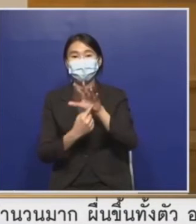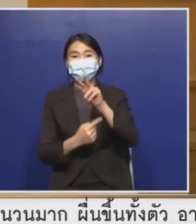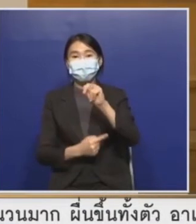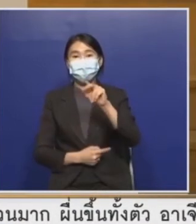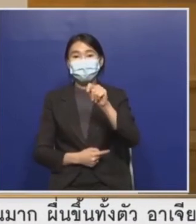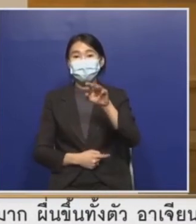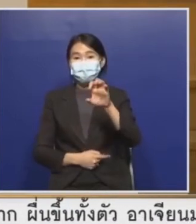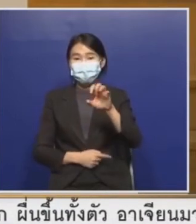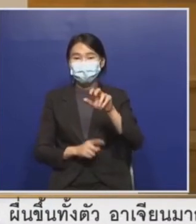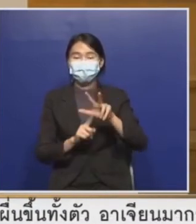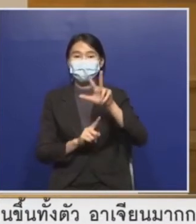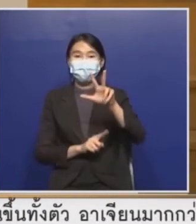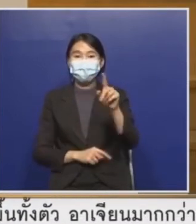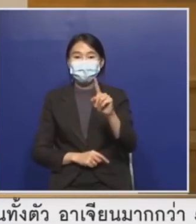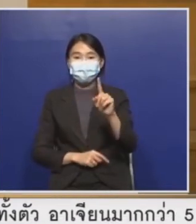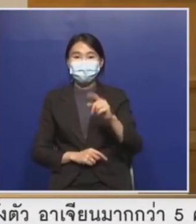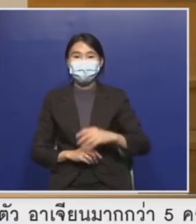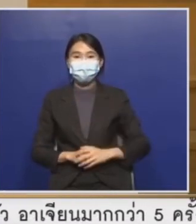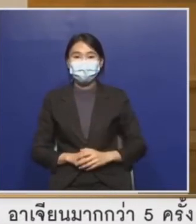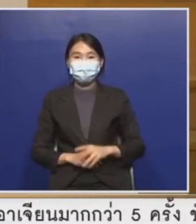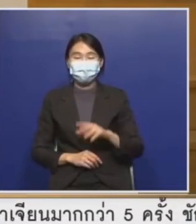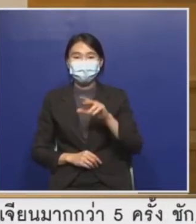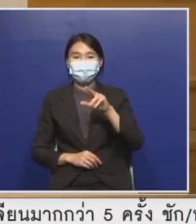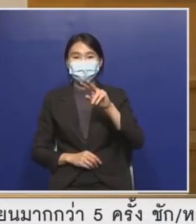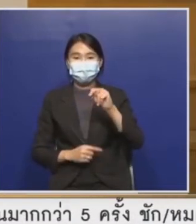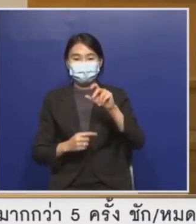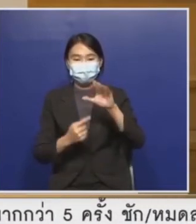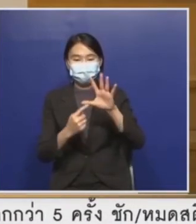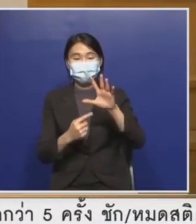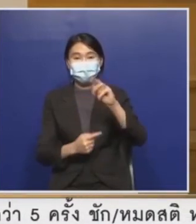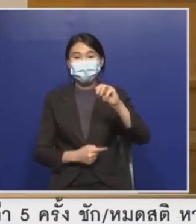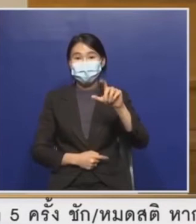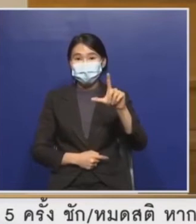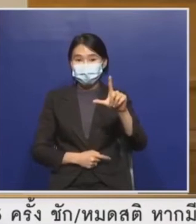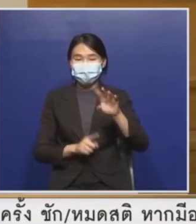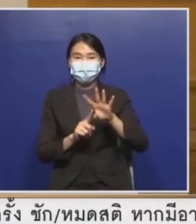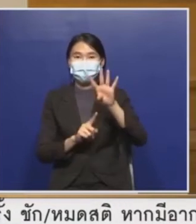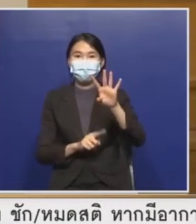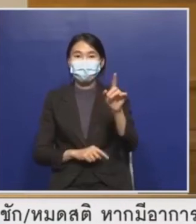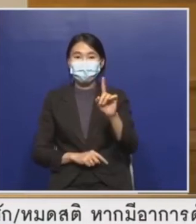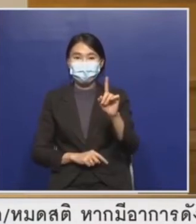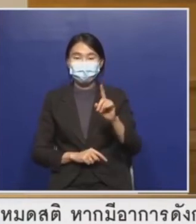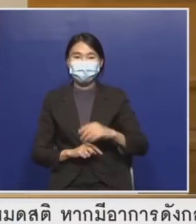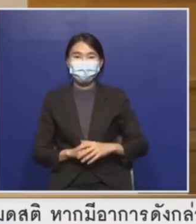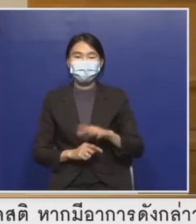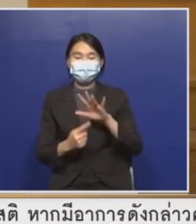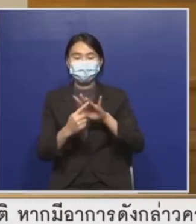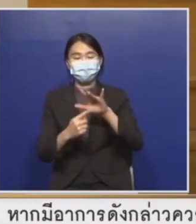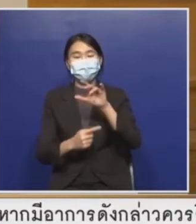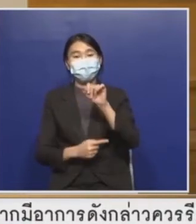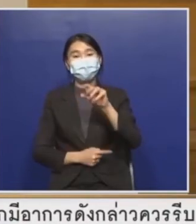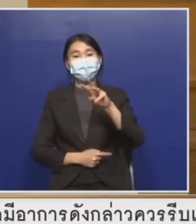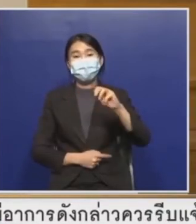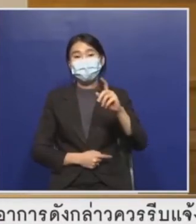ฒน์ 3. นางนฤมลพินโยสินวัฒน์ 4. นายเสมอกันเที่ยงธร